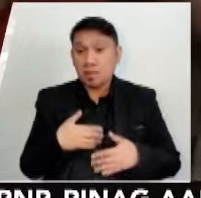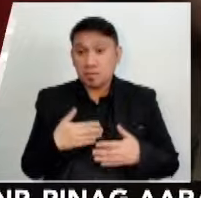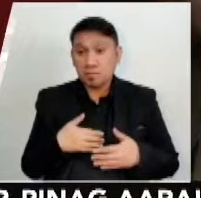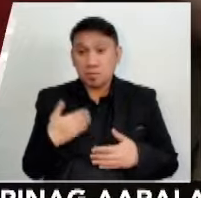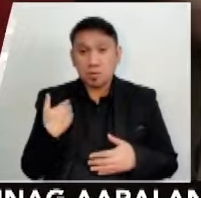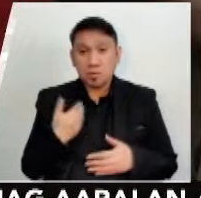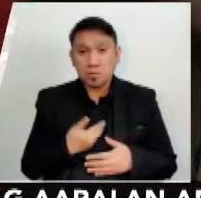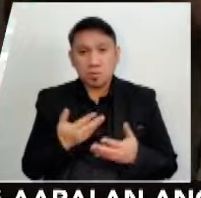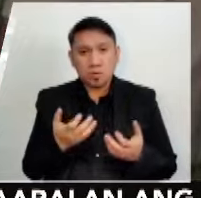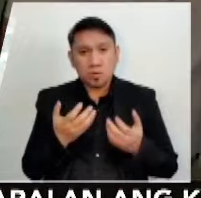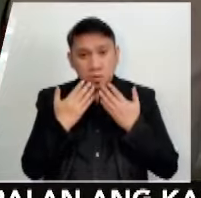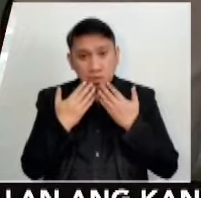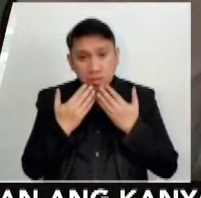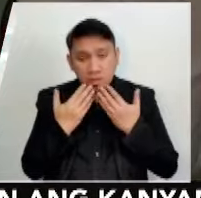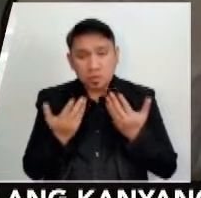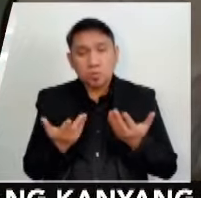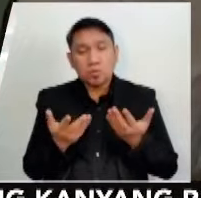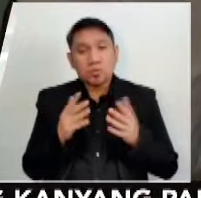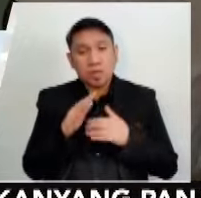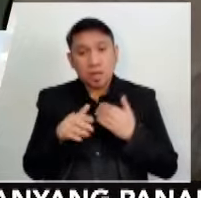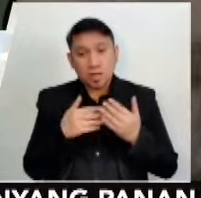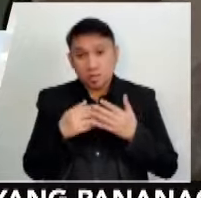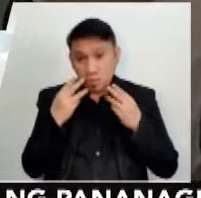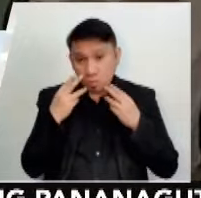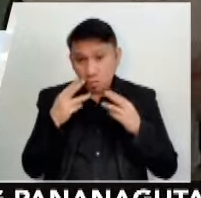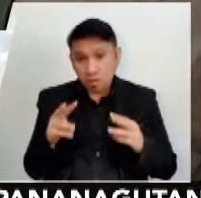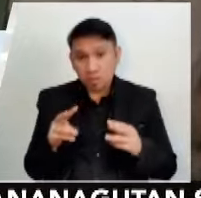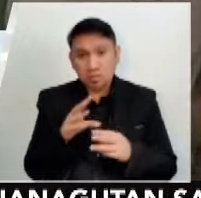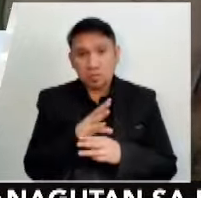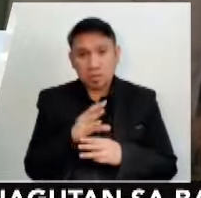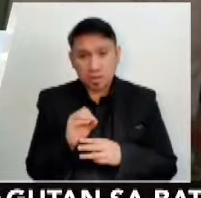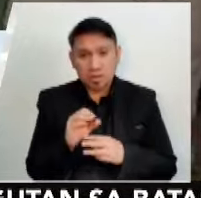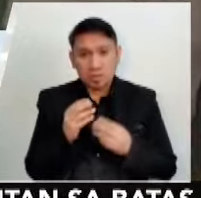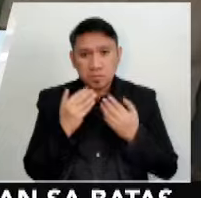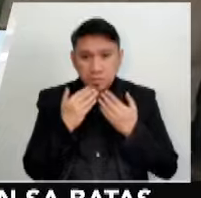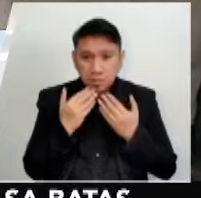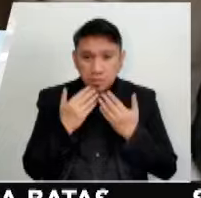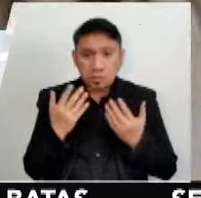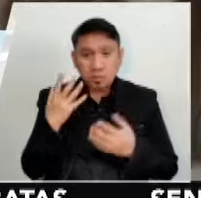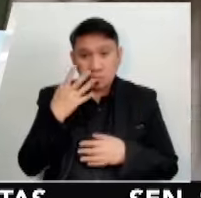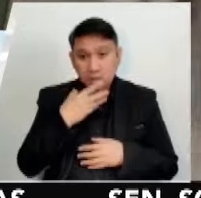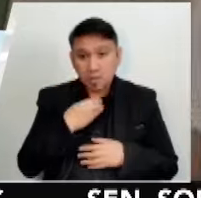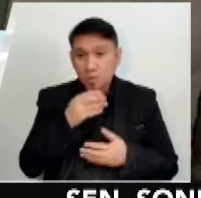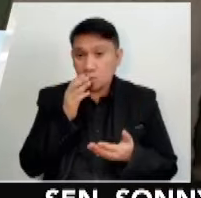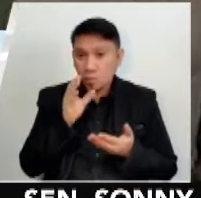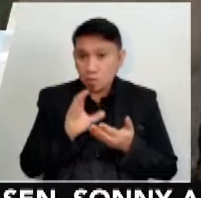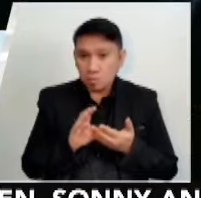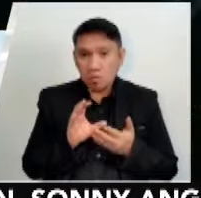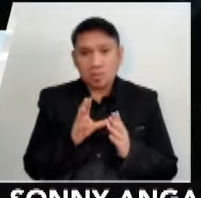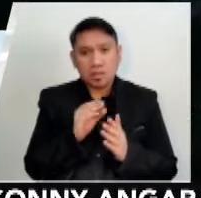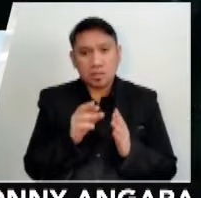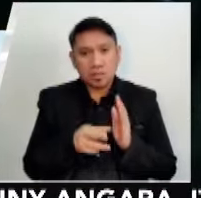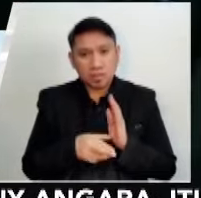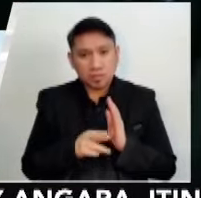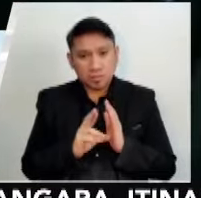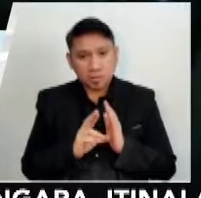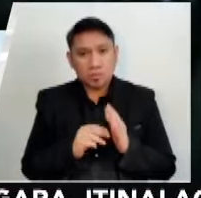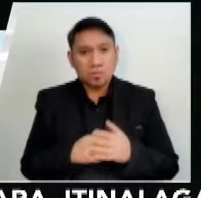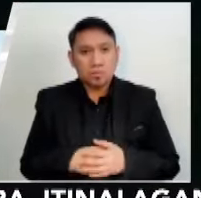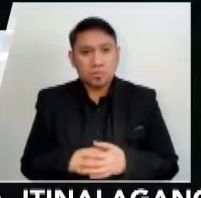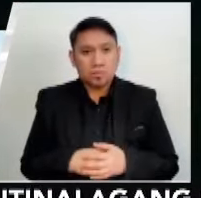tumutok, nanood. Maraming salamat din sa mga nagbigay ng mga magagandang comments, nag-review na aming show.